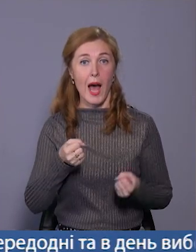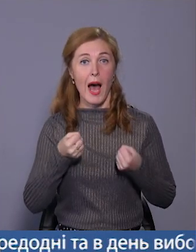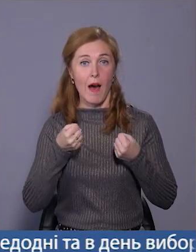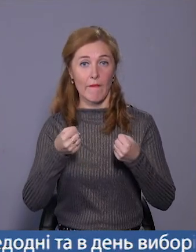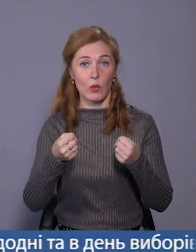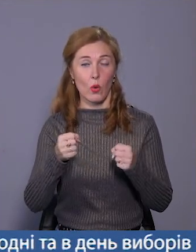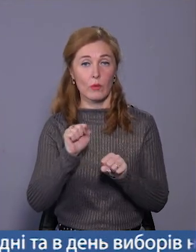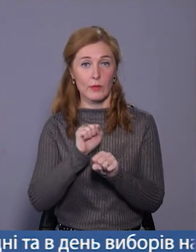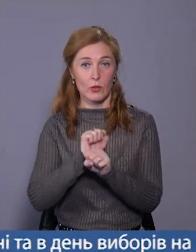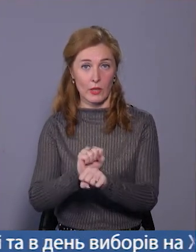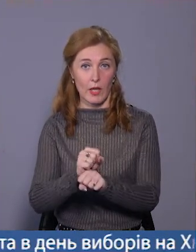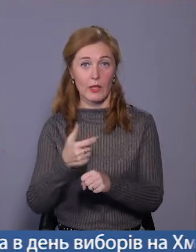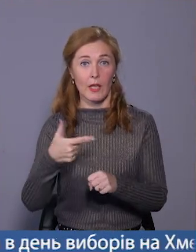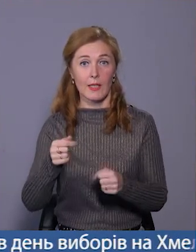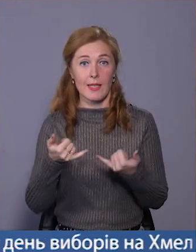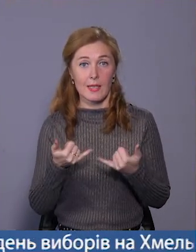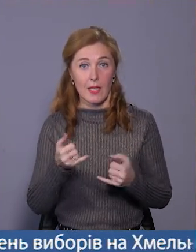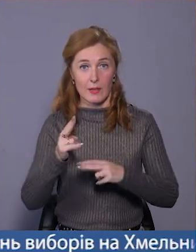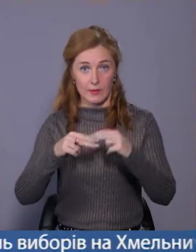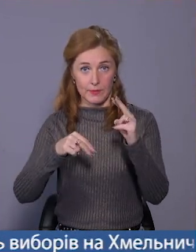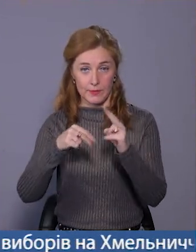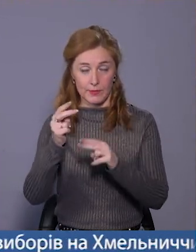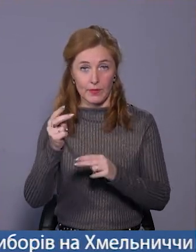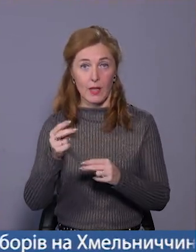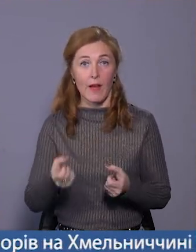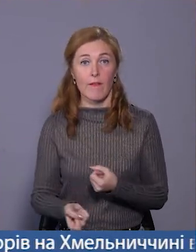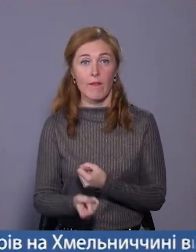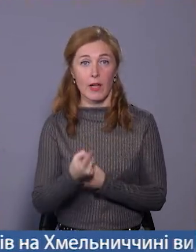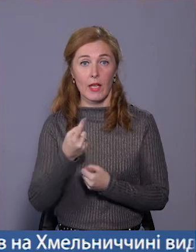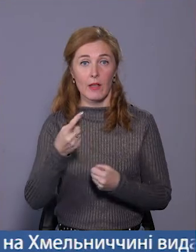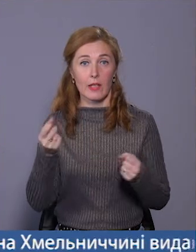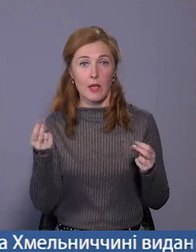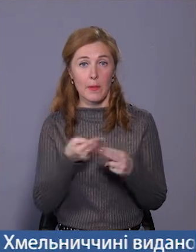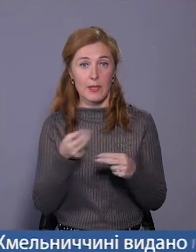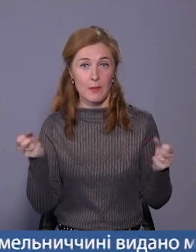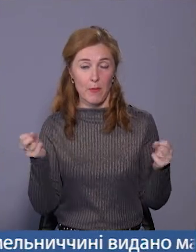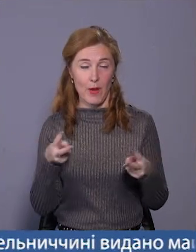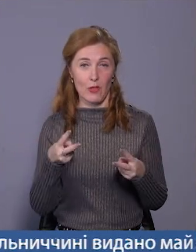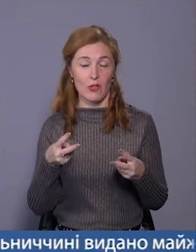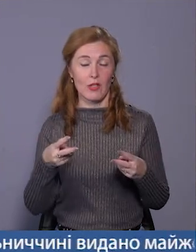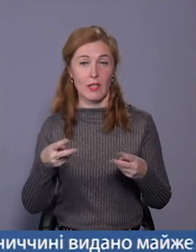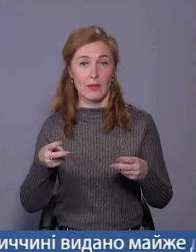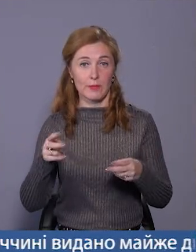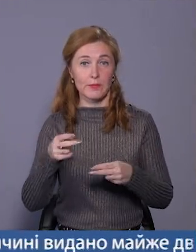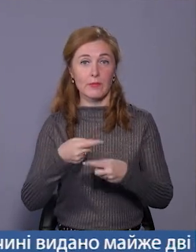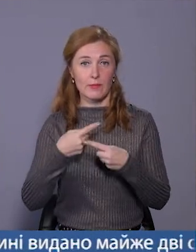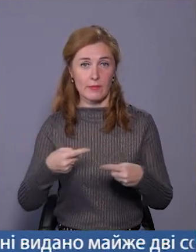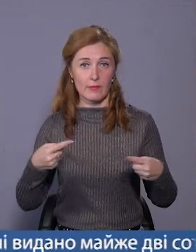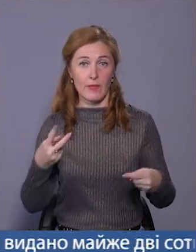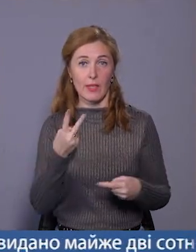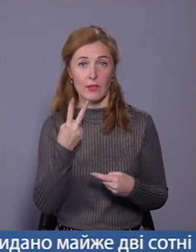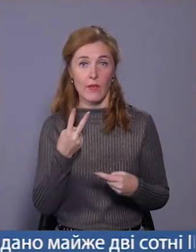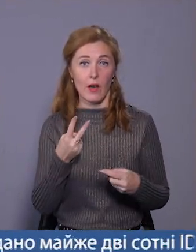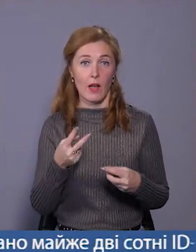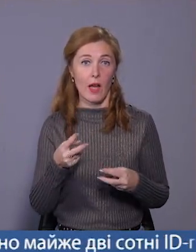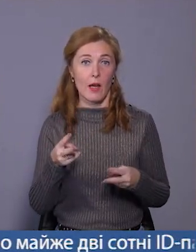нині зводять багатоповерхівку, виявили небезпечний привіт з минулого. Два підозрілих металевих предмети